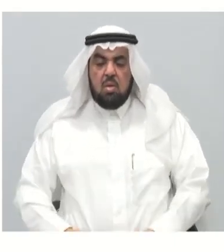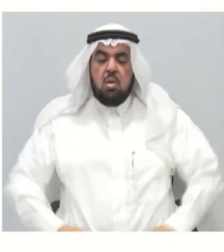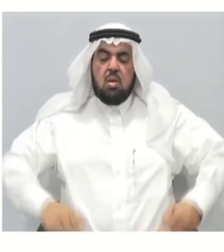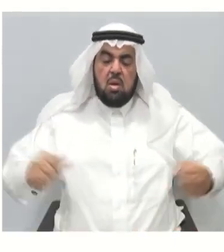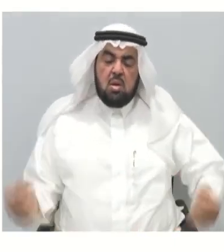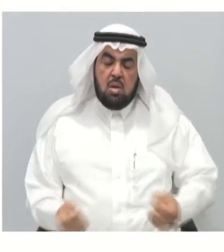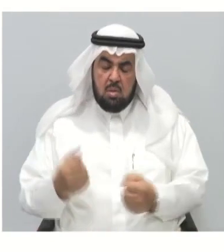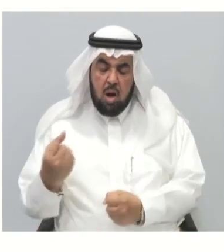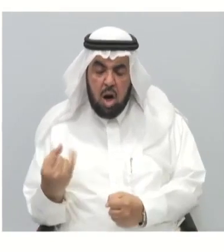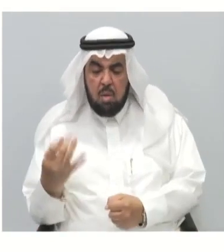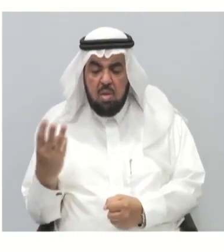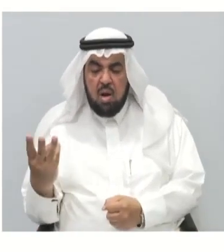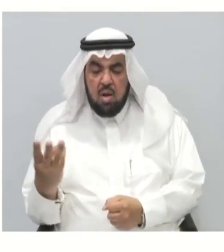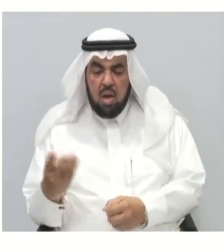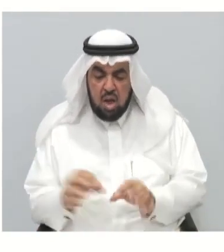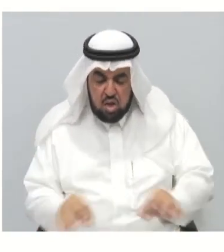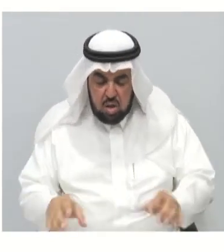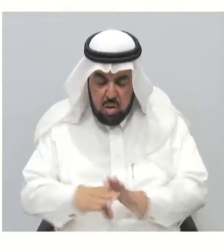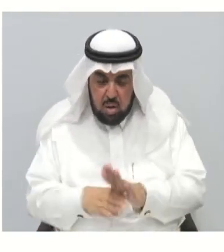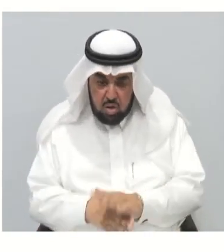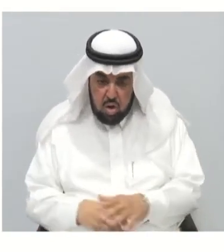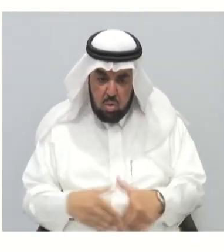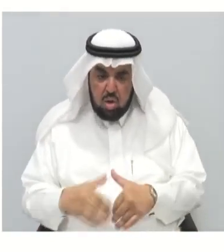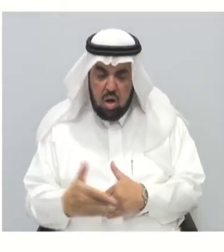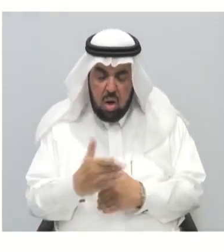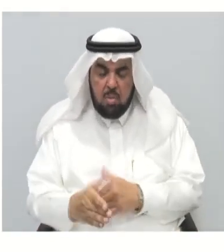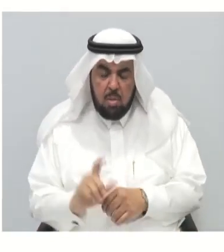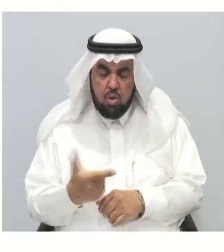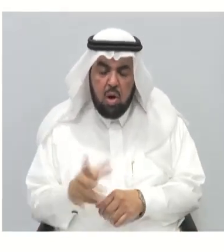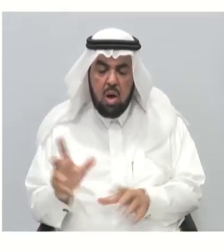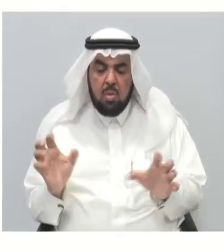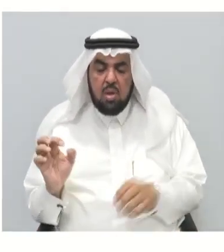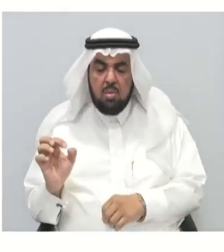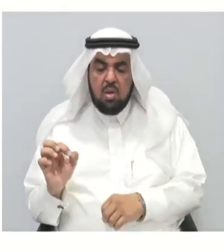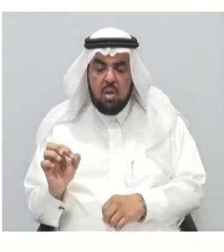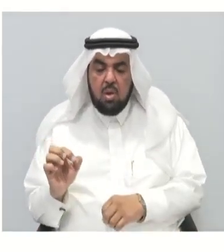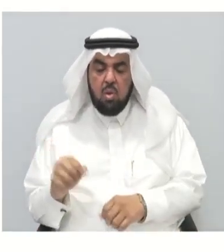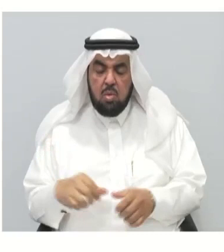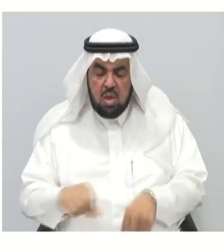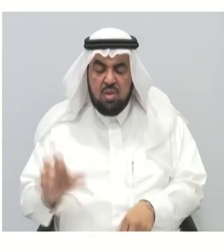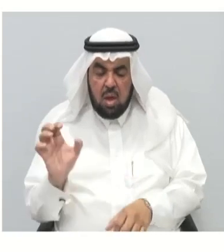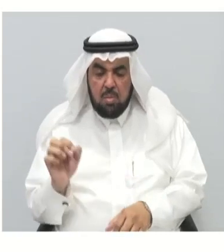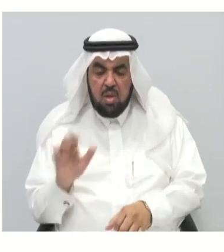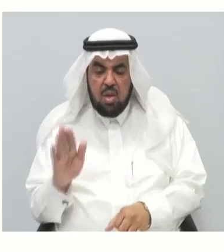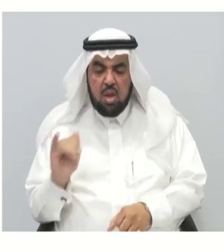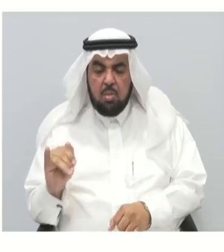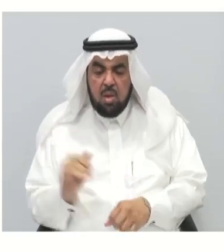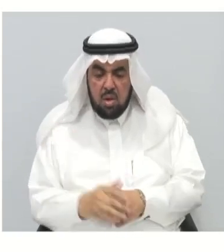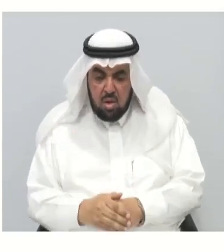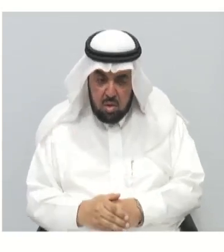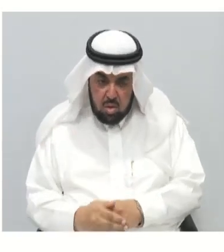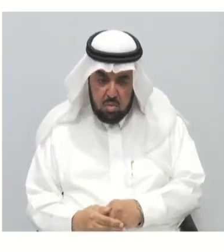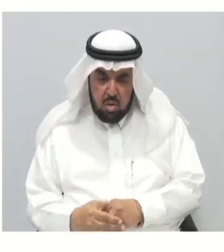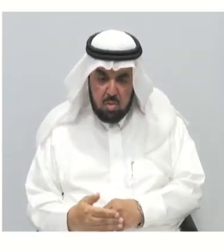طيب تدريب رقم ثلاثه انشئ برنامجا يجعل الروبوت يتحرك للامام بسرعه خمسين ولمسافه 50 سم